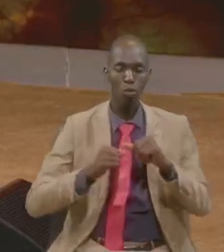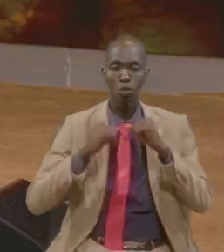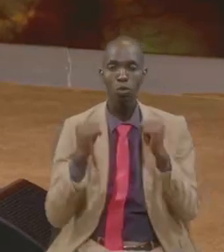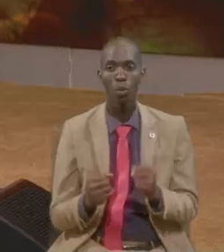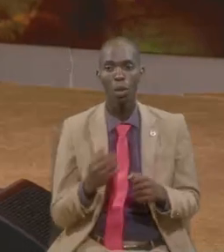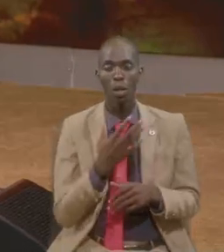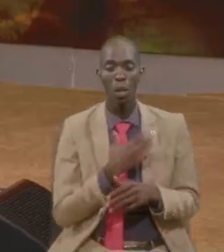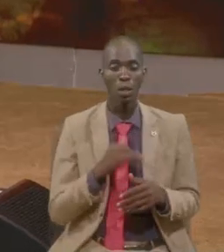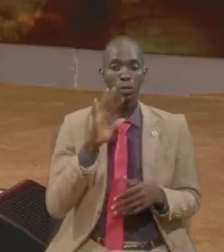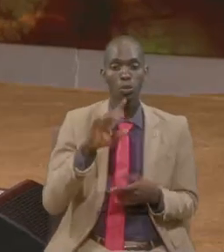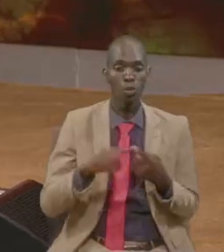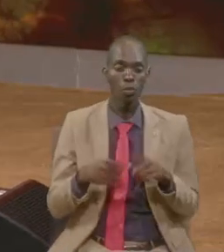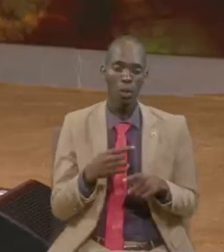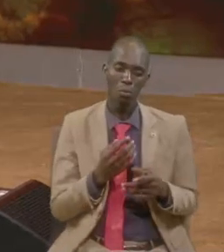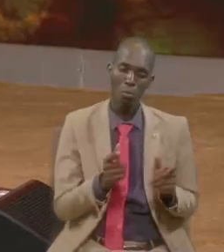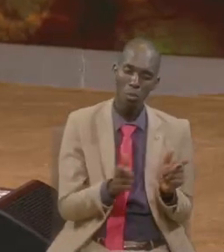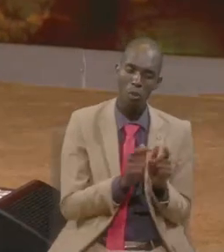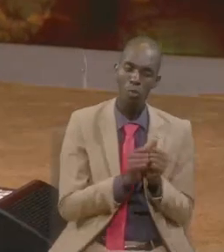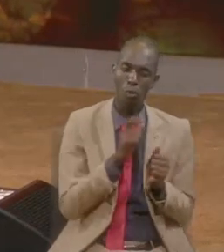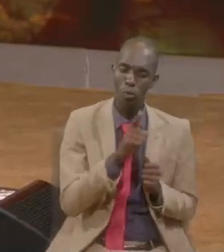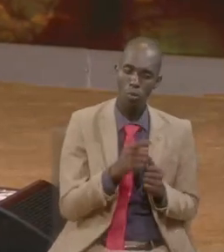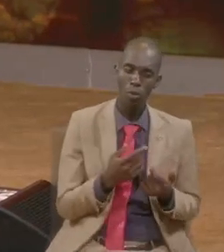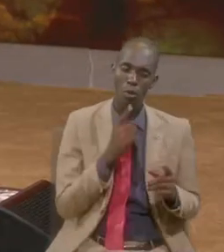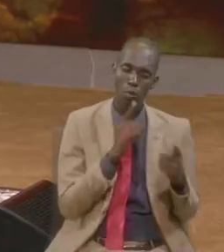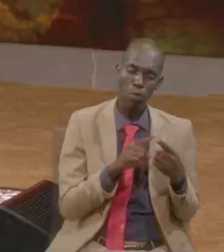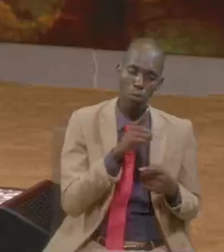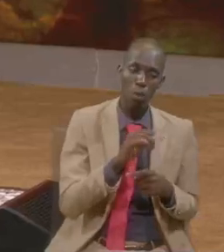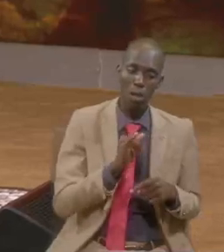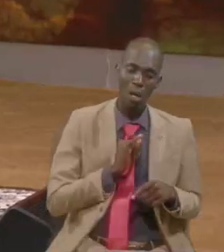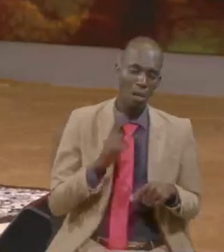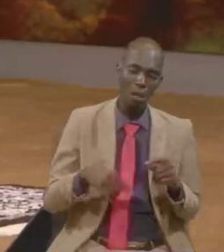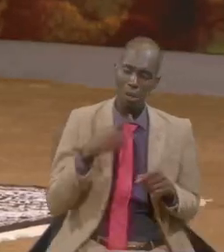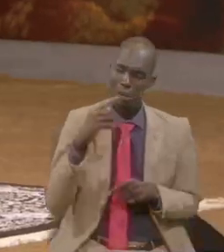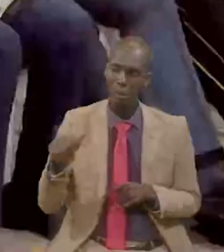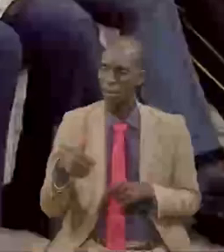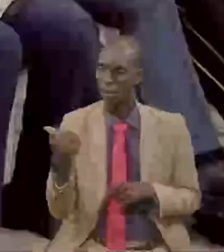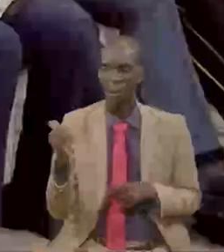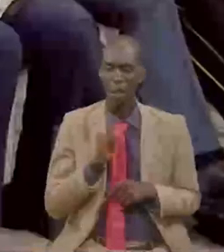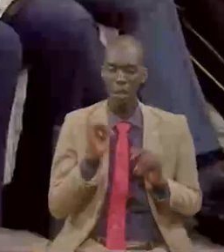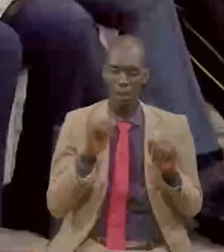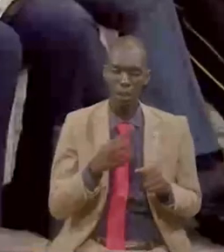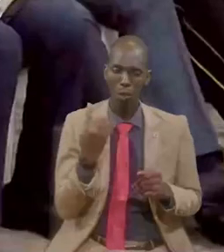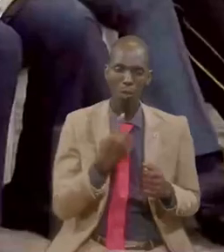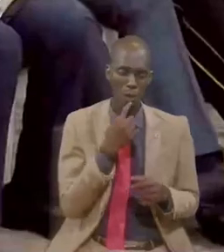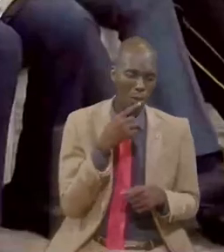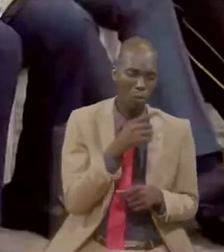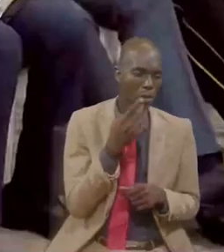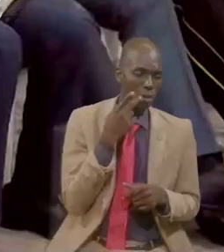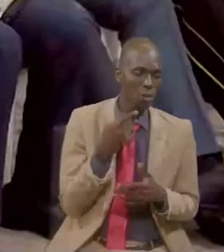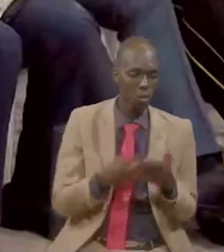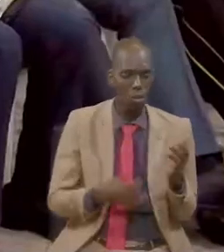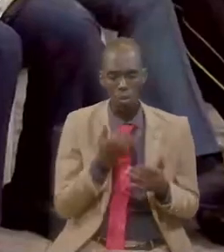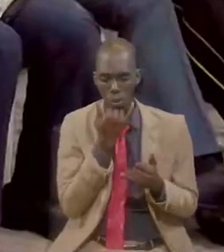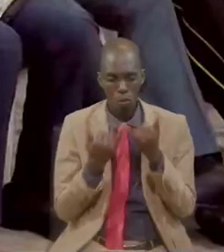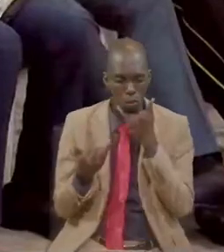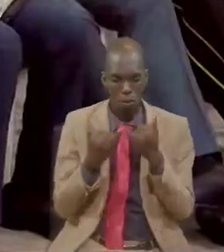pas ferme. Ouais, il t'a dit ça. Mon ami, je peux seulement te le dire. Je ne peux pas le dire aux autres. Regardez ce que j'ai fait,